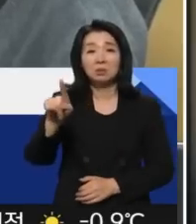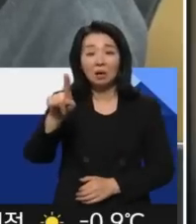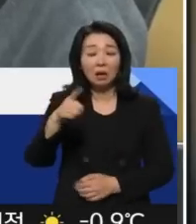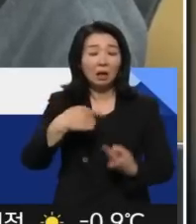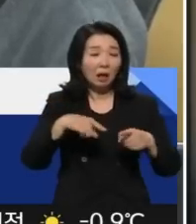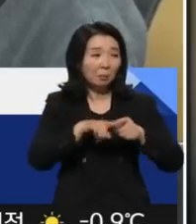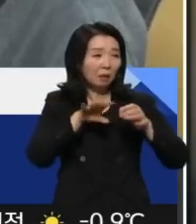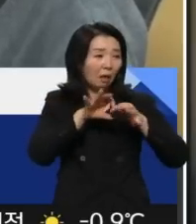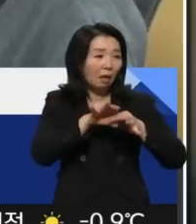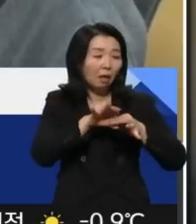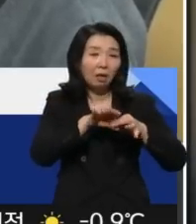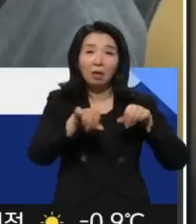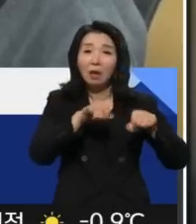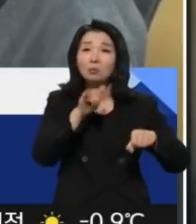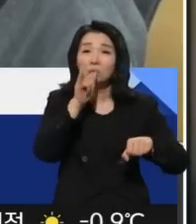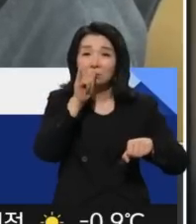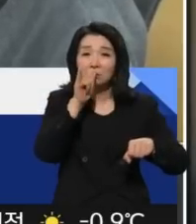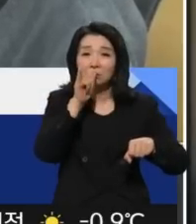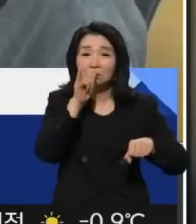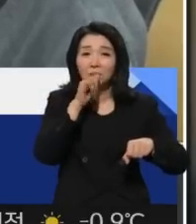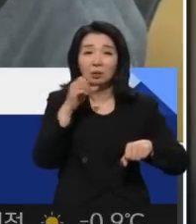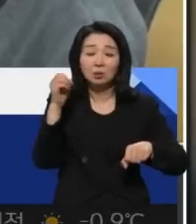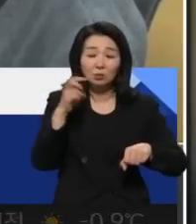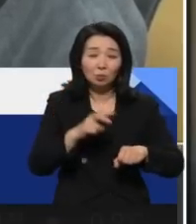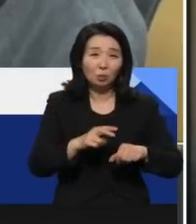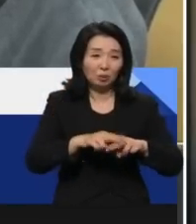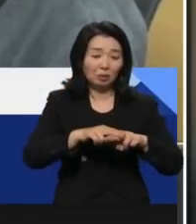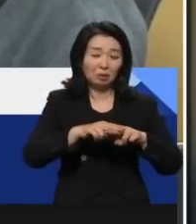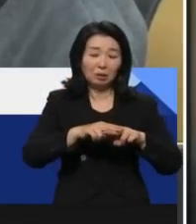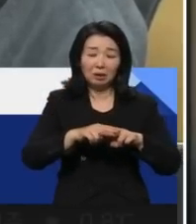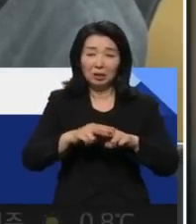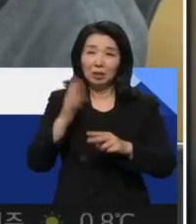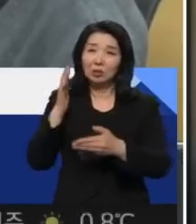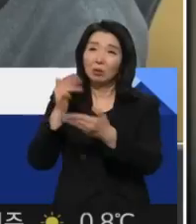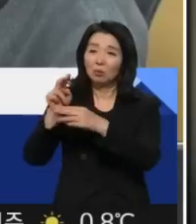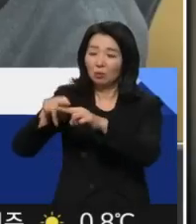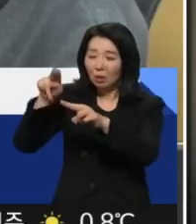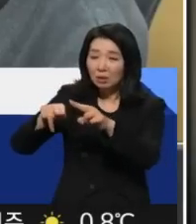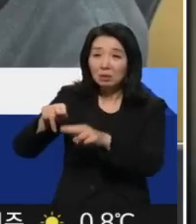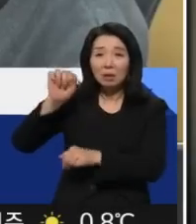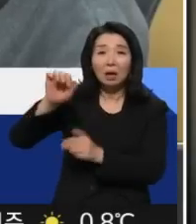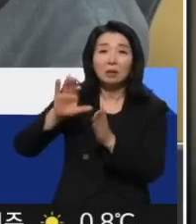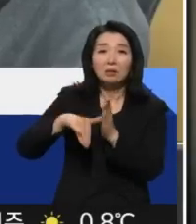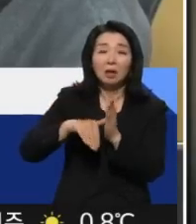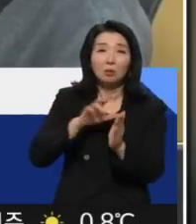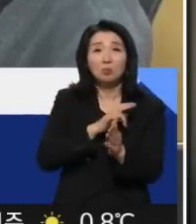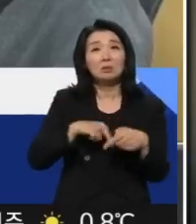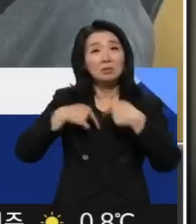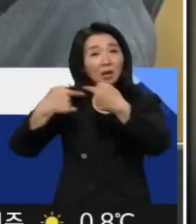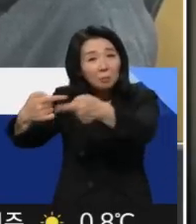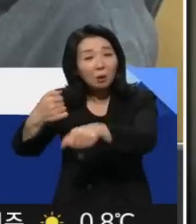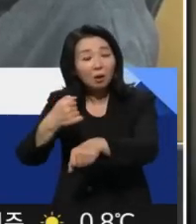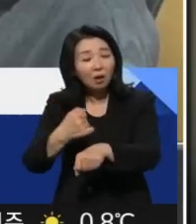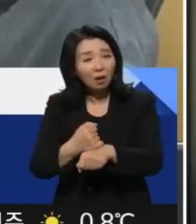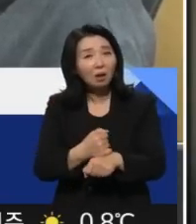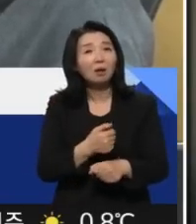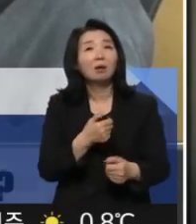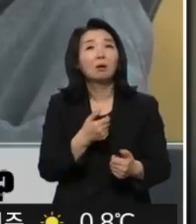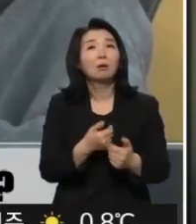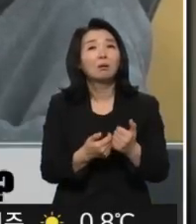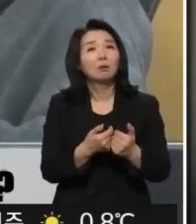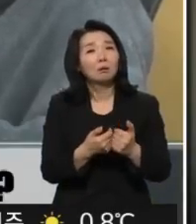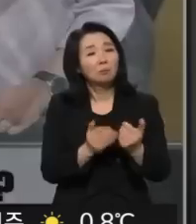듯한 의원들이 그리고 뭐 퇴진 시위에 의원들이 대거 참여하고 뭐 이런 것들이 사실 되게 부적절하거든요.